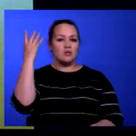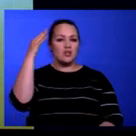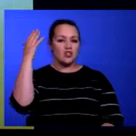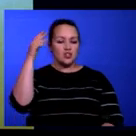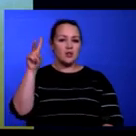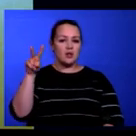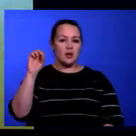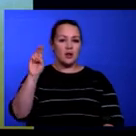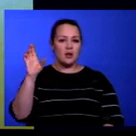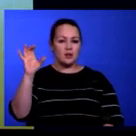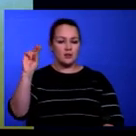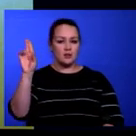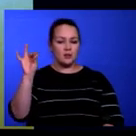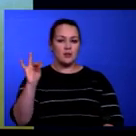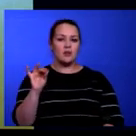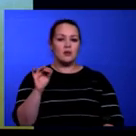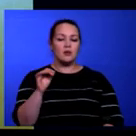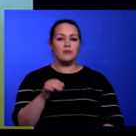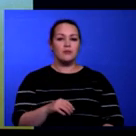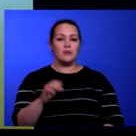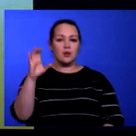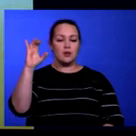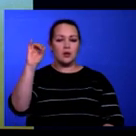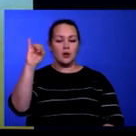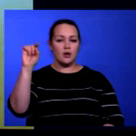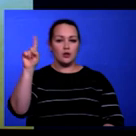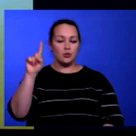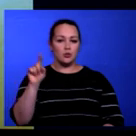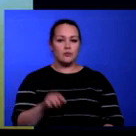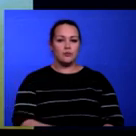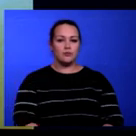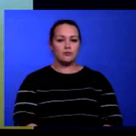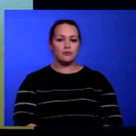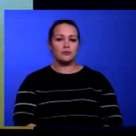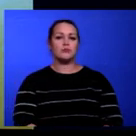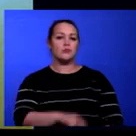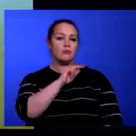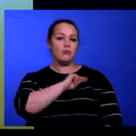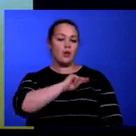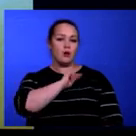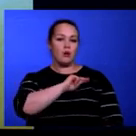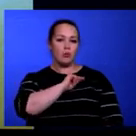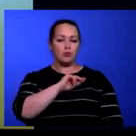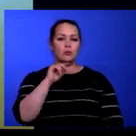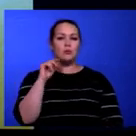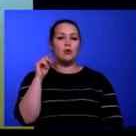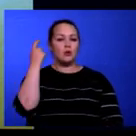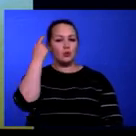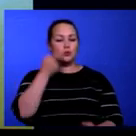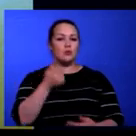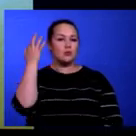вспомнили давайте выполним такую работу не узнаем значение